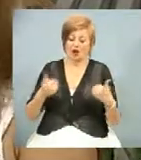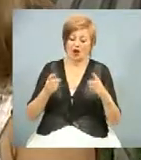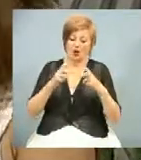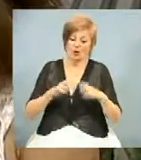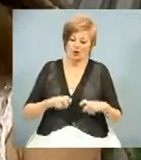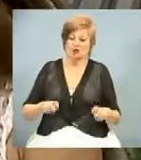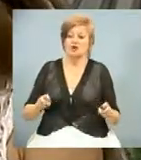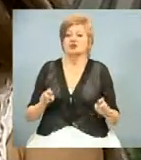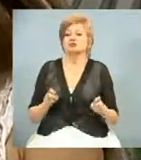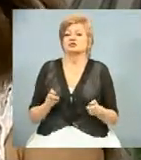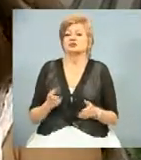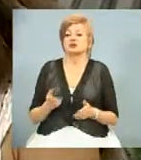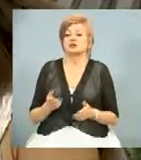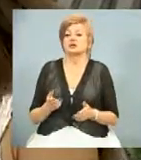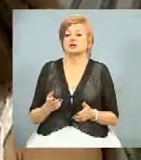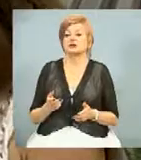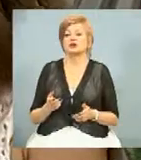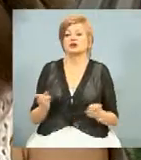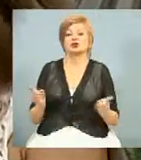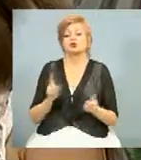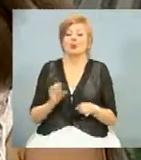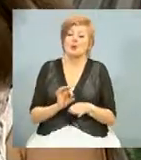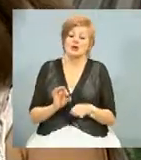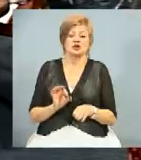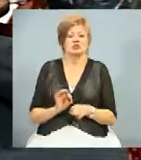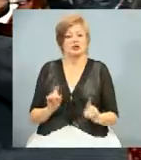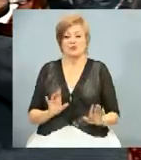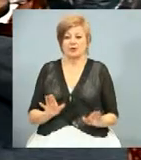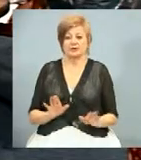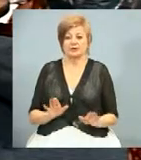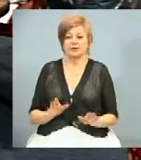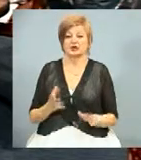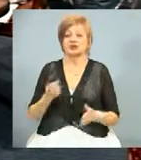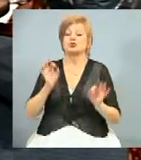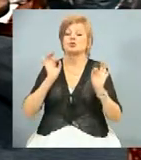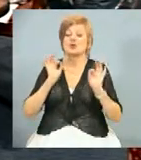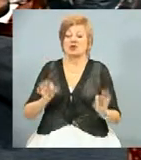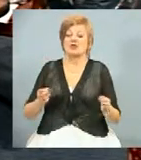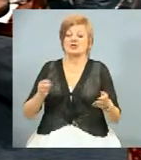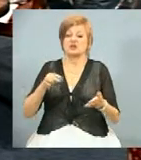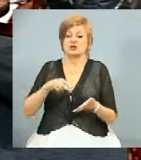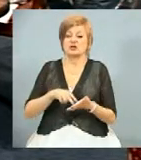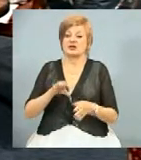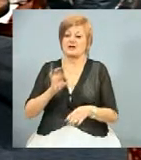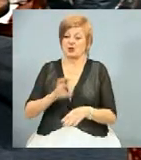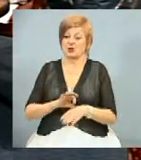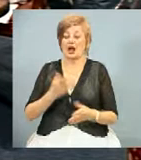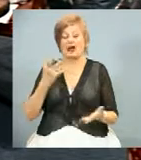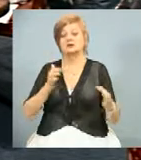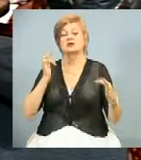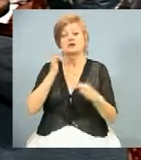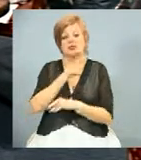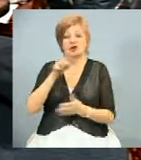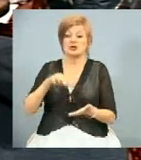ну, повністю його так аналізувати, що болить, що не болить, і ще й поставити правильний діагноз. А що буде, якщо поставити неправильний